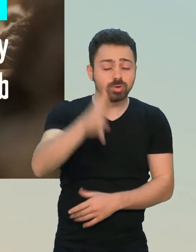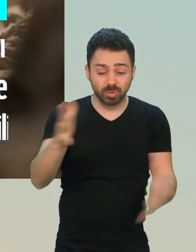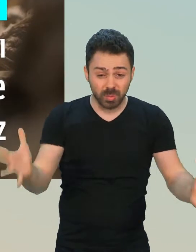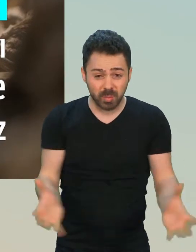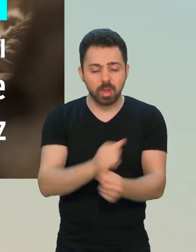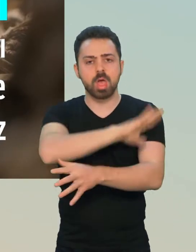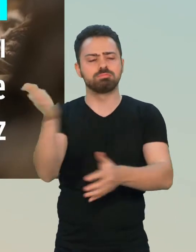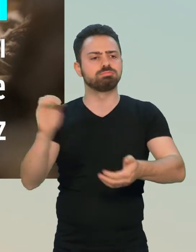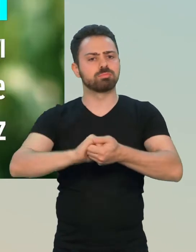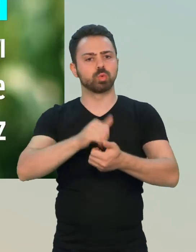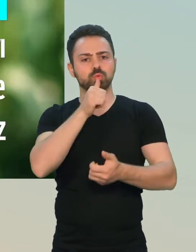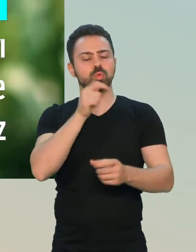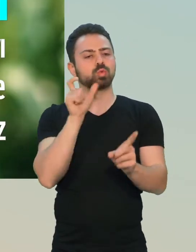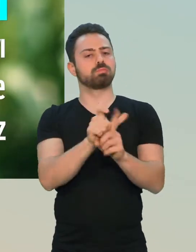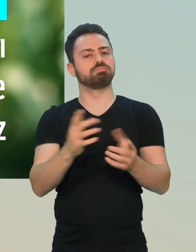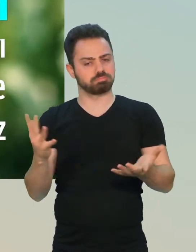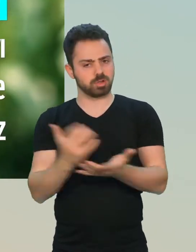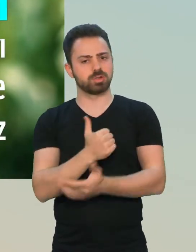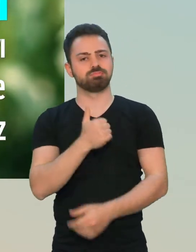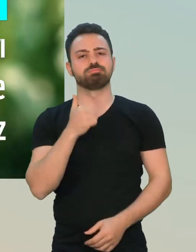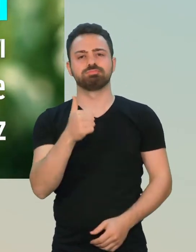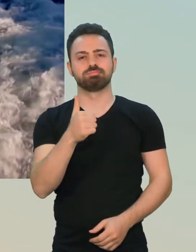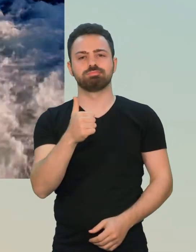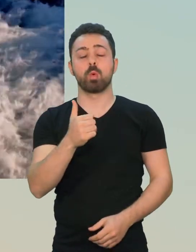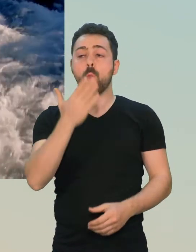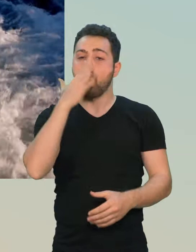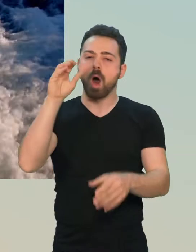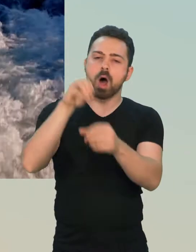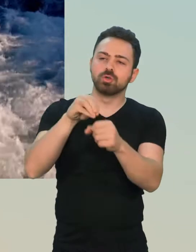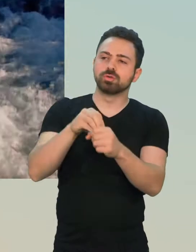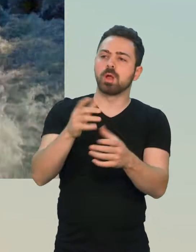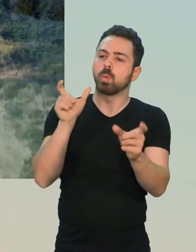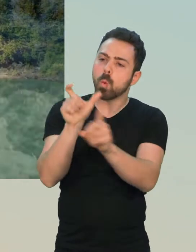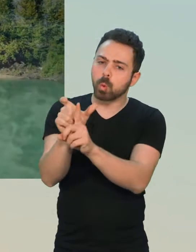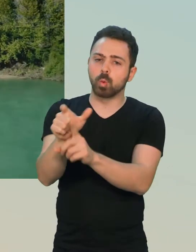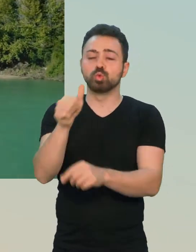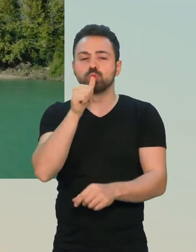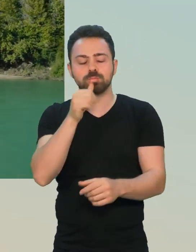ederek suyumuzu korumayı birlikte başarabiliriz. Doğanı koru,